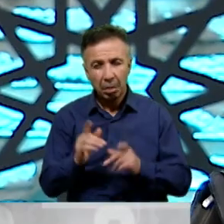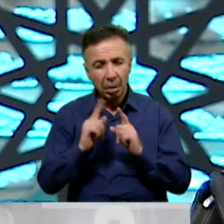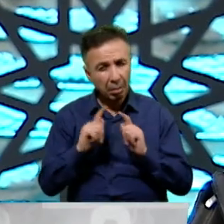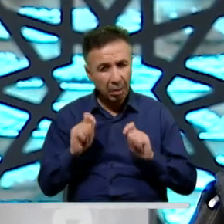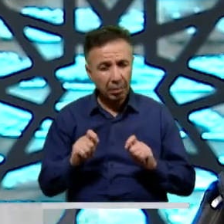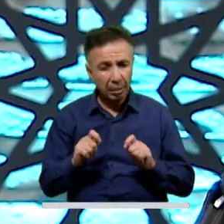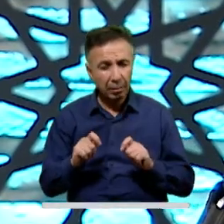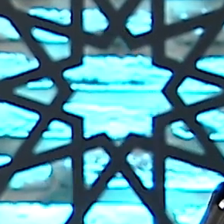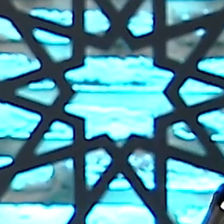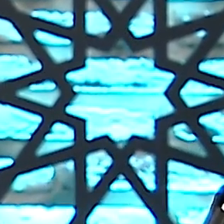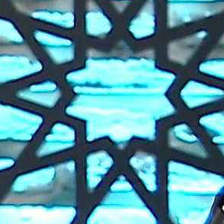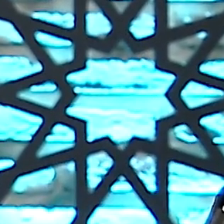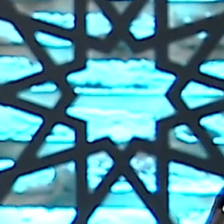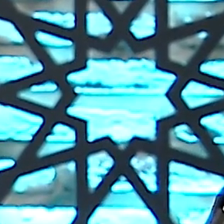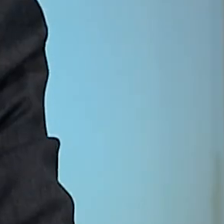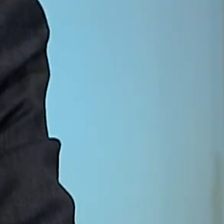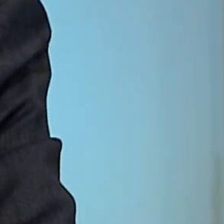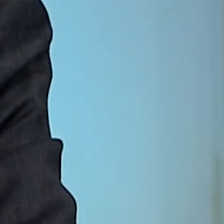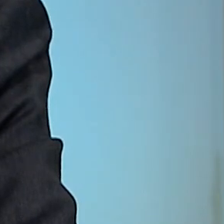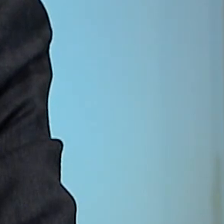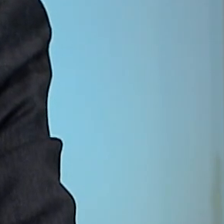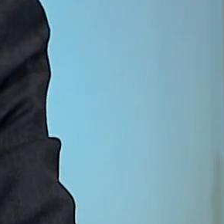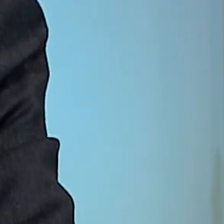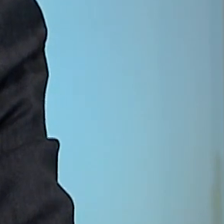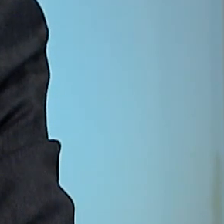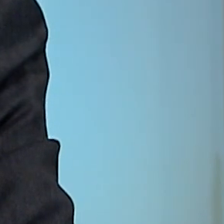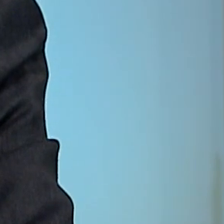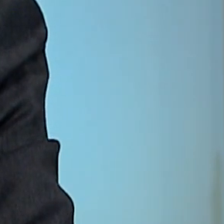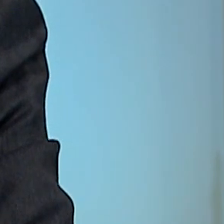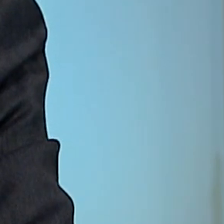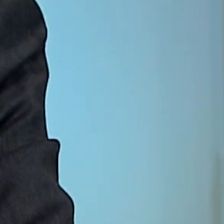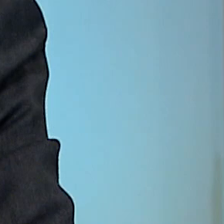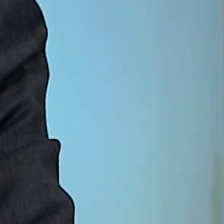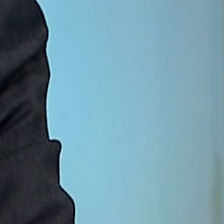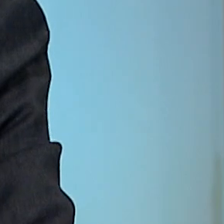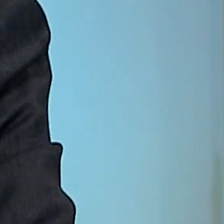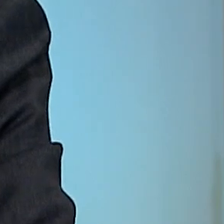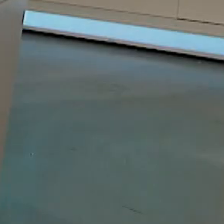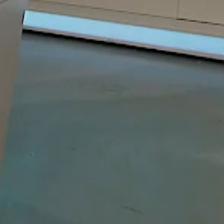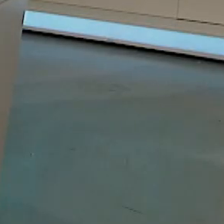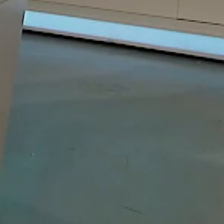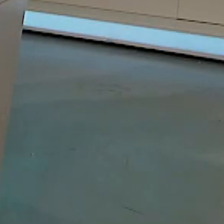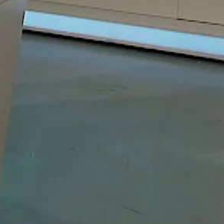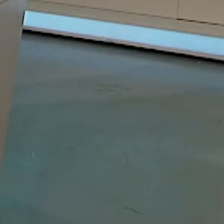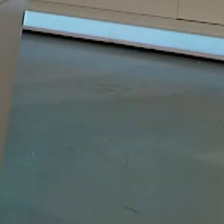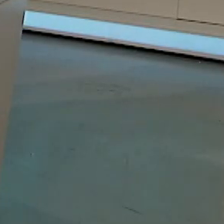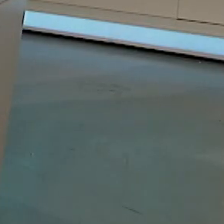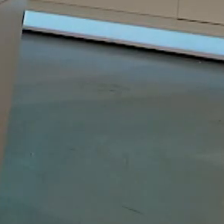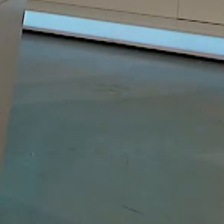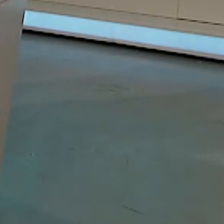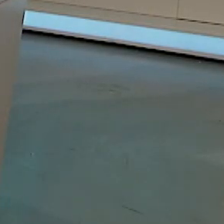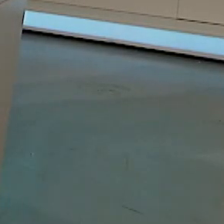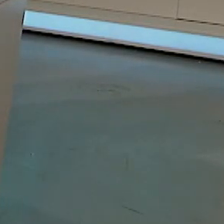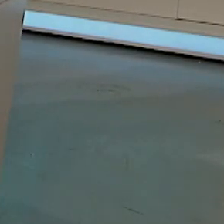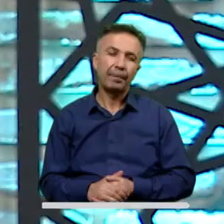ya, benim bu yıl 2000'e yükselmiş oldu. O zaman 500'de vermesi lazım. Verecek, evet. Peki, Allah kabul etsin. Bir telefon bağlantımız daha